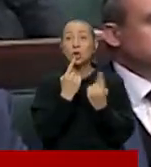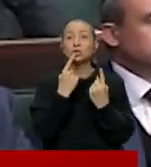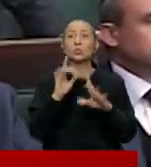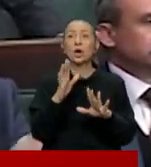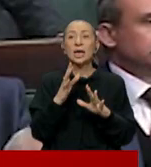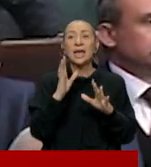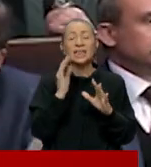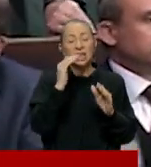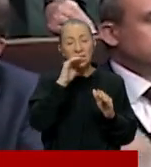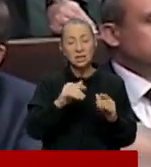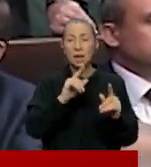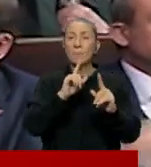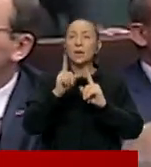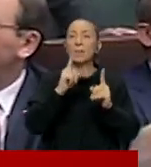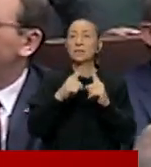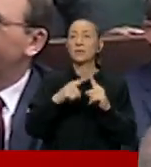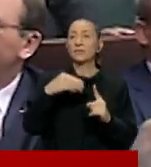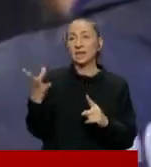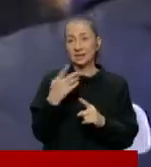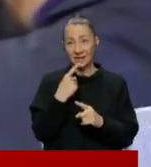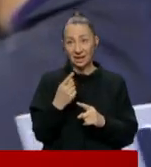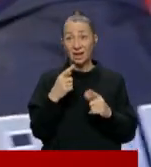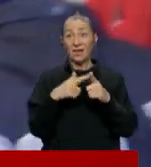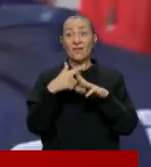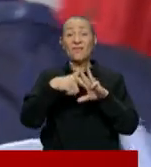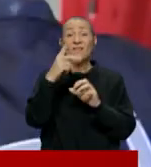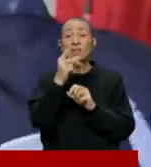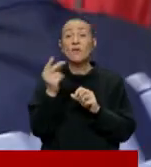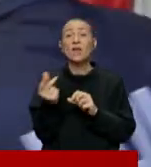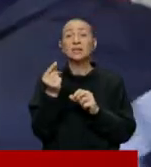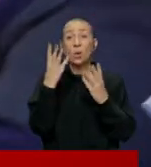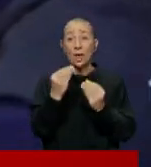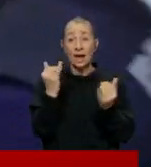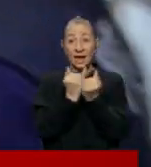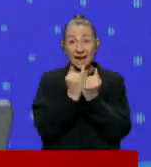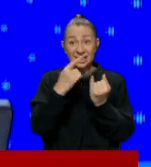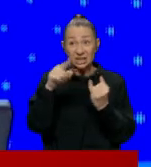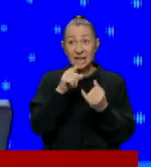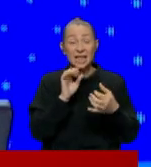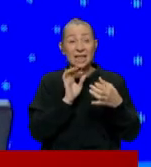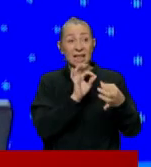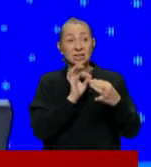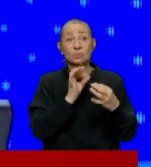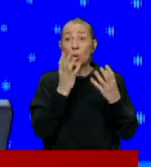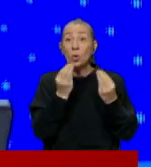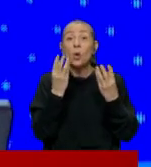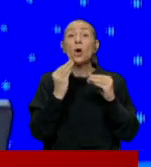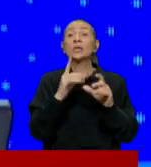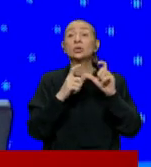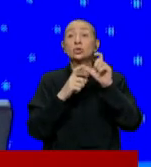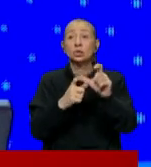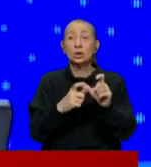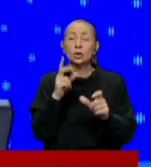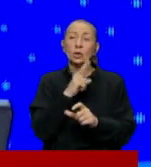konuşmuyor, gelirlerse yargıya hesap verirler diyerek. FETÖ firarisi olduğu iddia edilen kardeşlerle temasa geçilip geçilmediği sorusuna